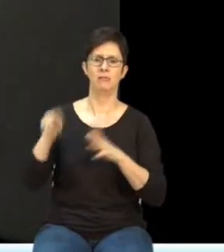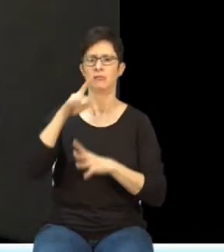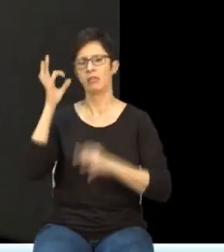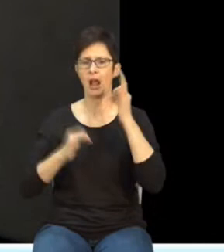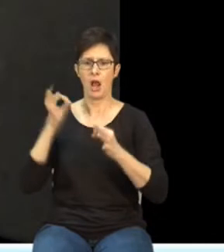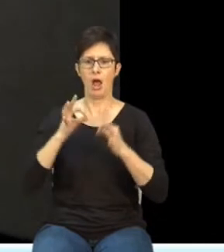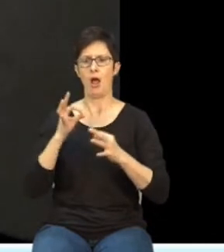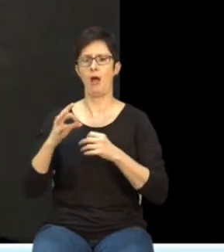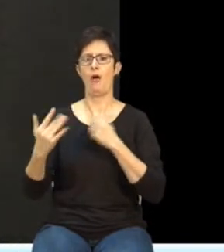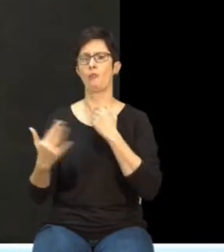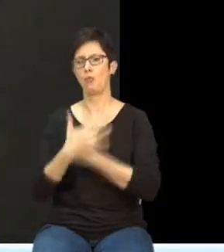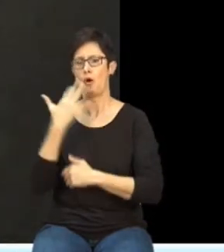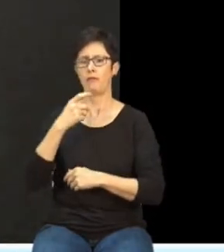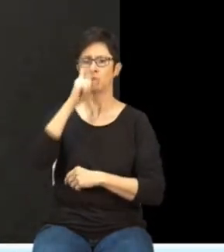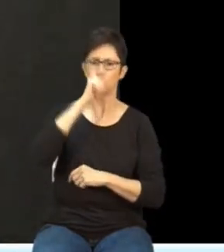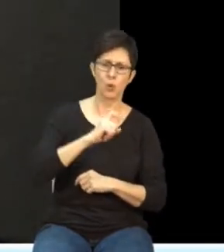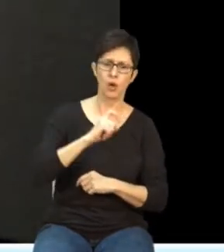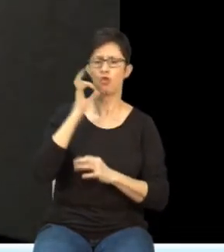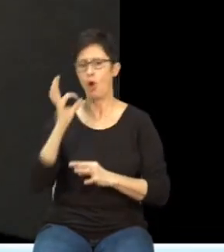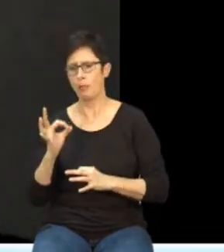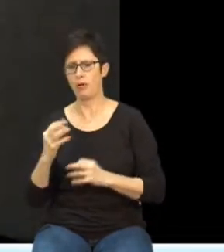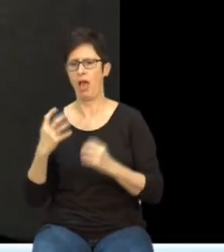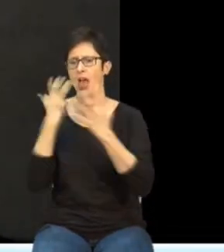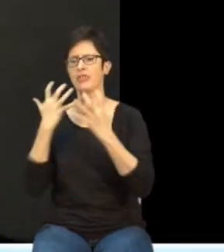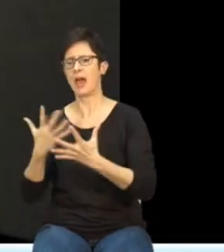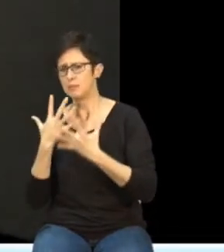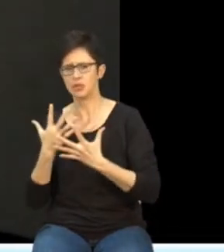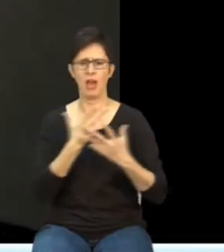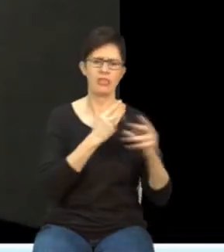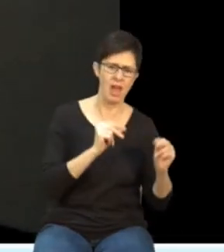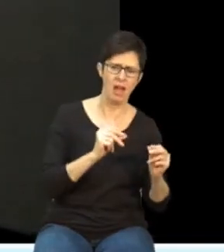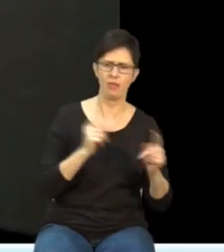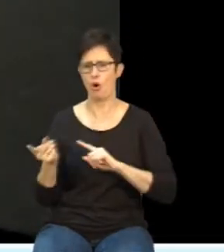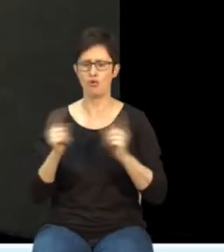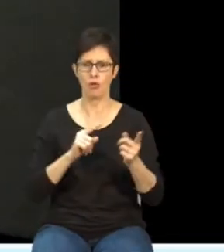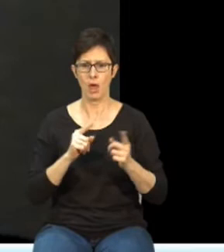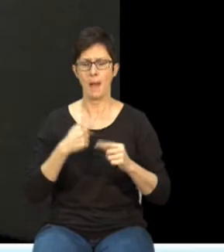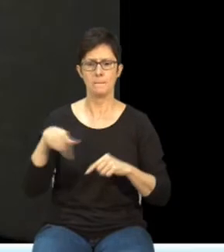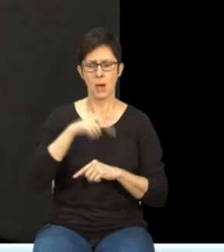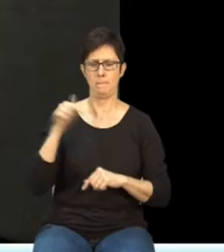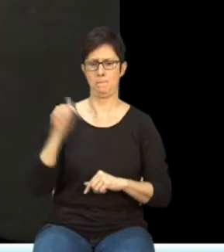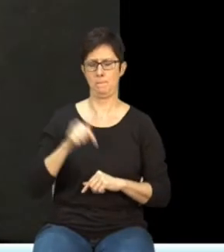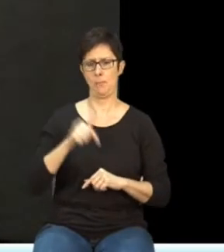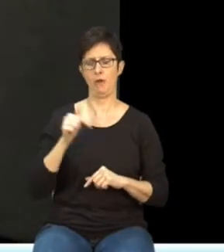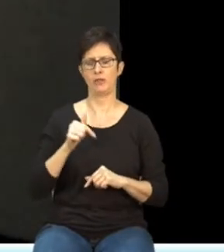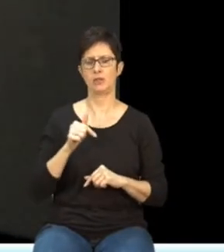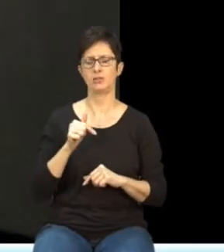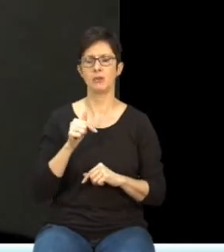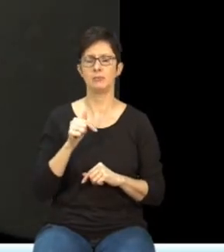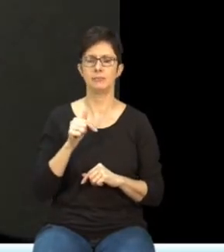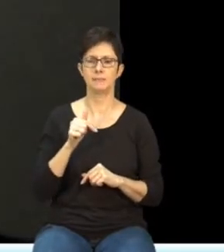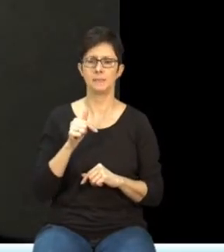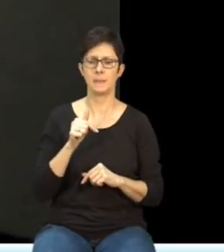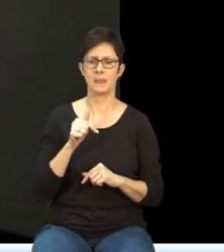szkodzą nie szkodzą termiczne nietermiczne i tak dalej powinniśmy jednak na to